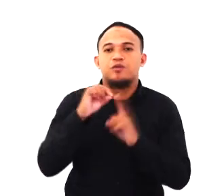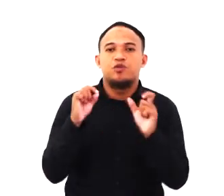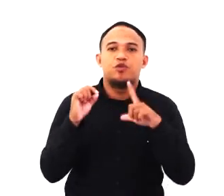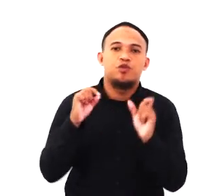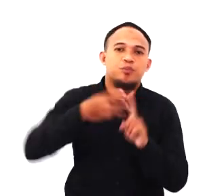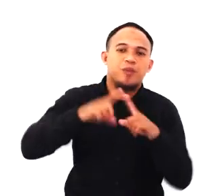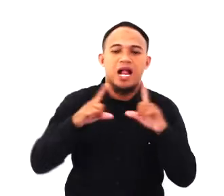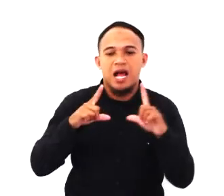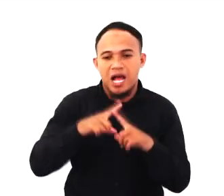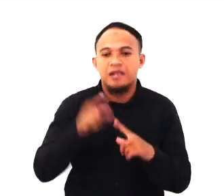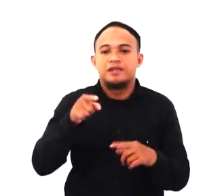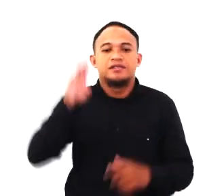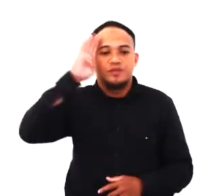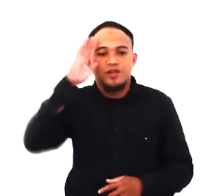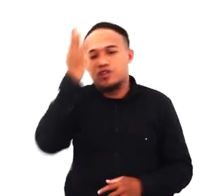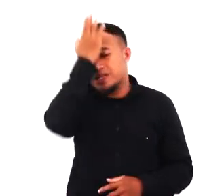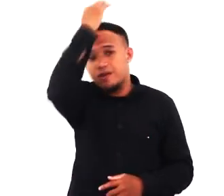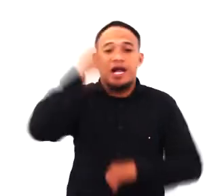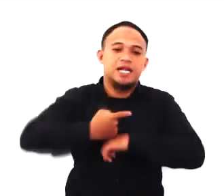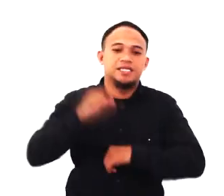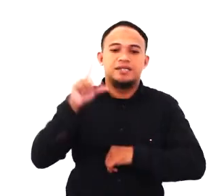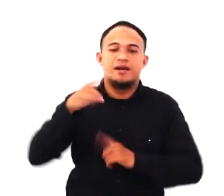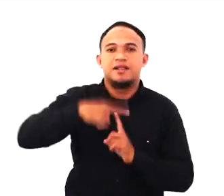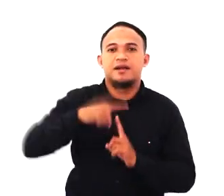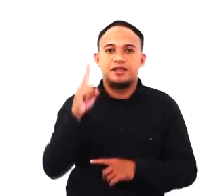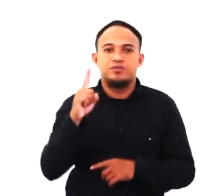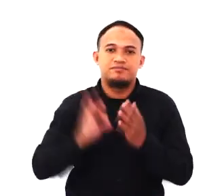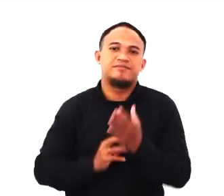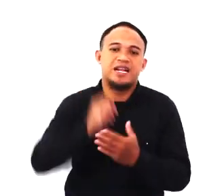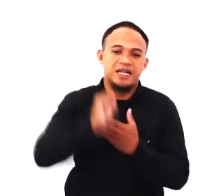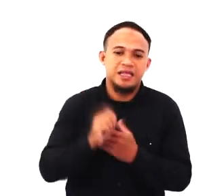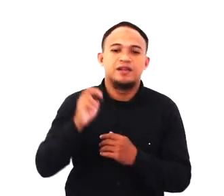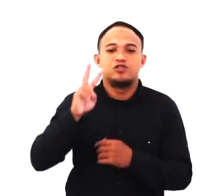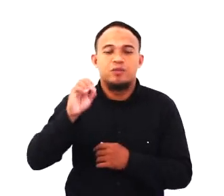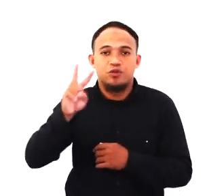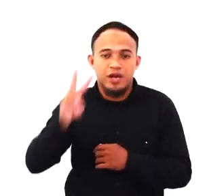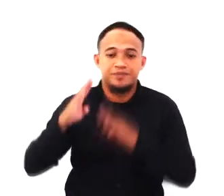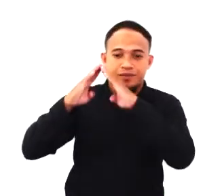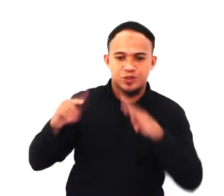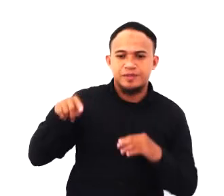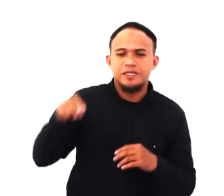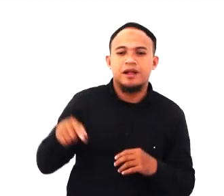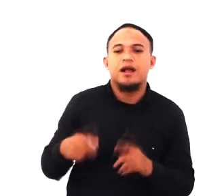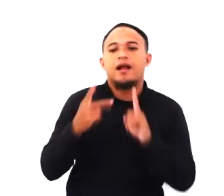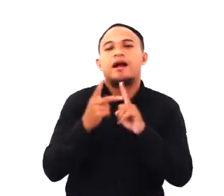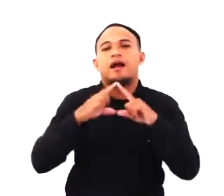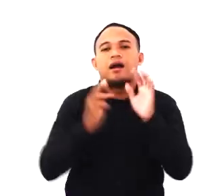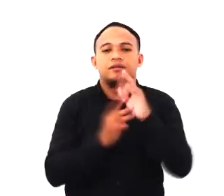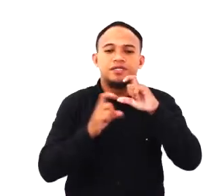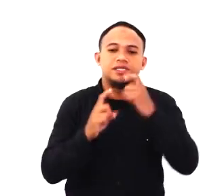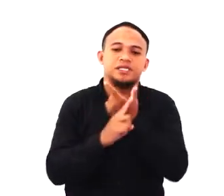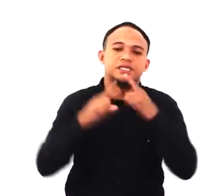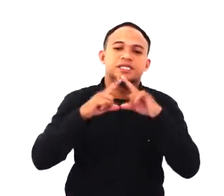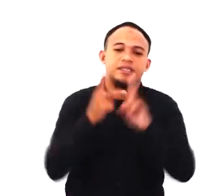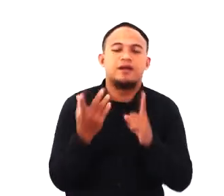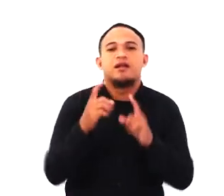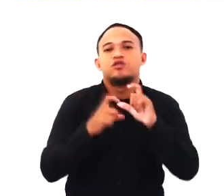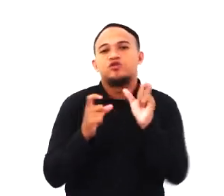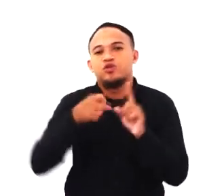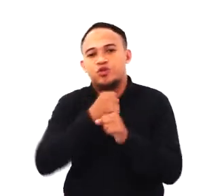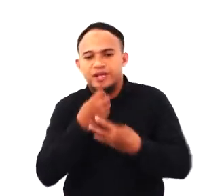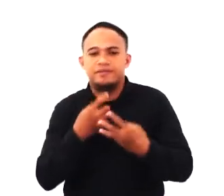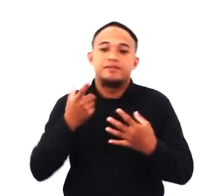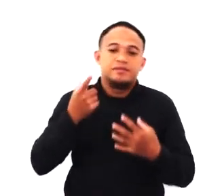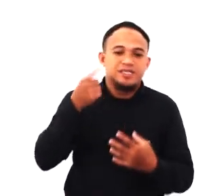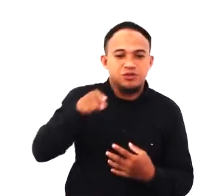Desa Bakti, Kecamatan Pulubala, Kabupaten Gorontalo pada Selasa 1 Maret 2022. Rumah milik